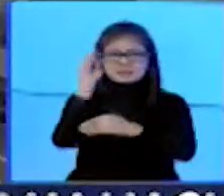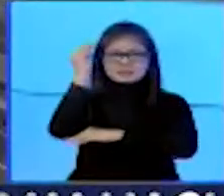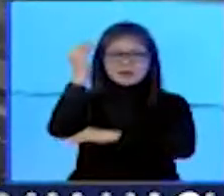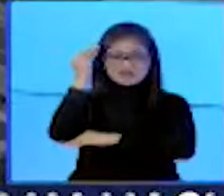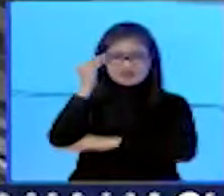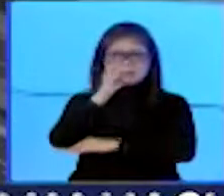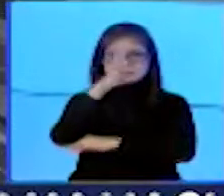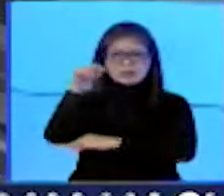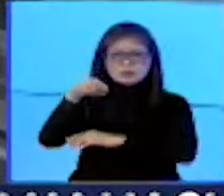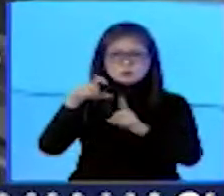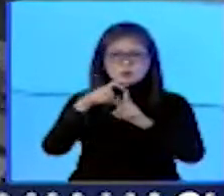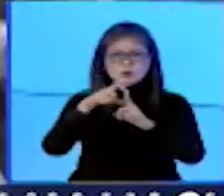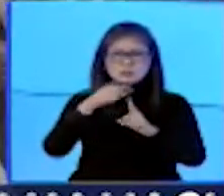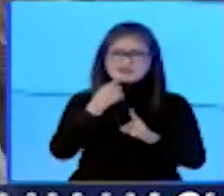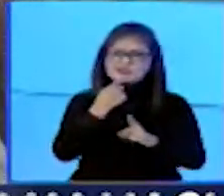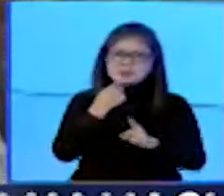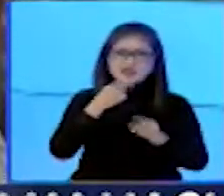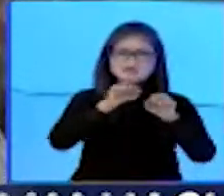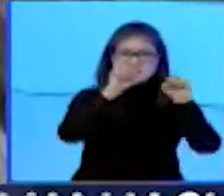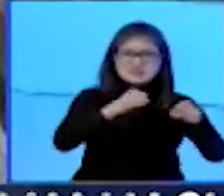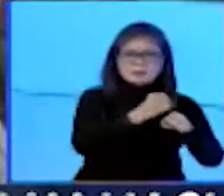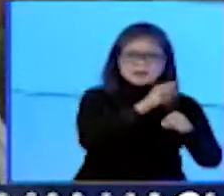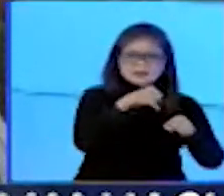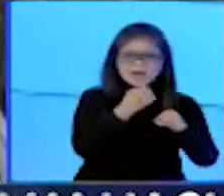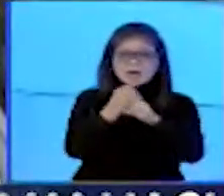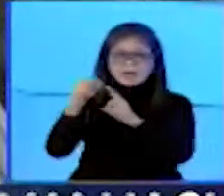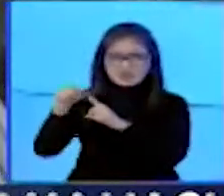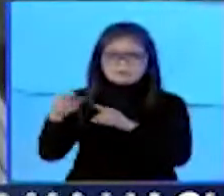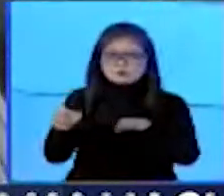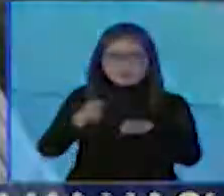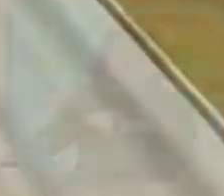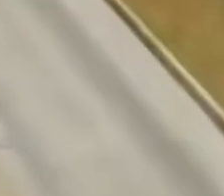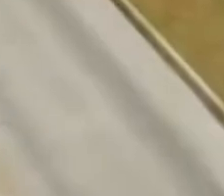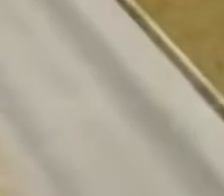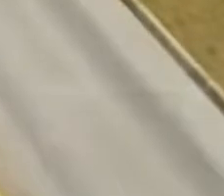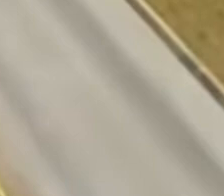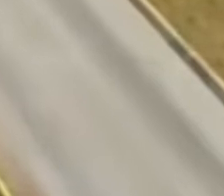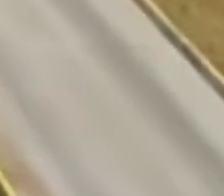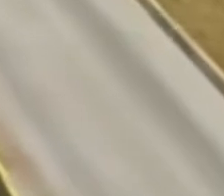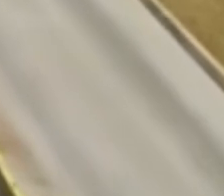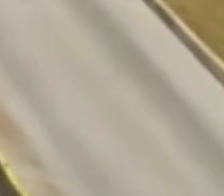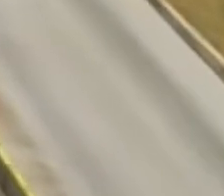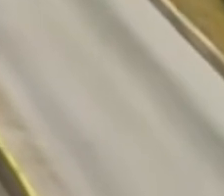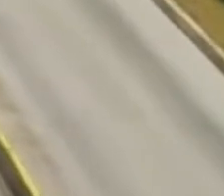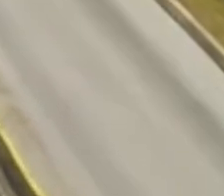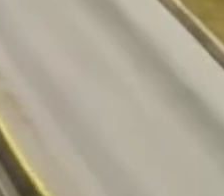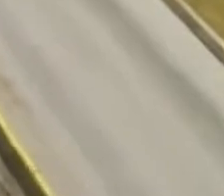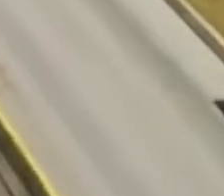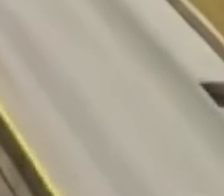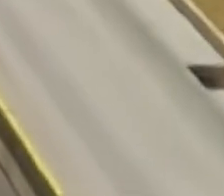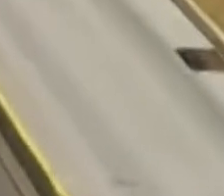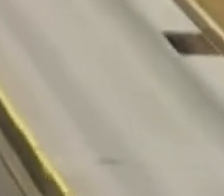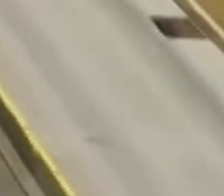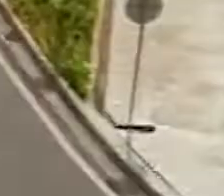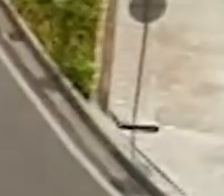genap membuat jumlah penumpang transportasi umum seperti KRL maupun bus TransJakarta meningkat. Peningkatan